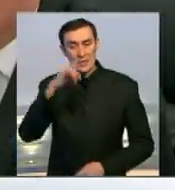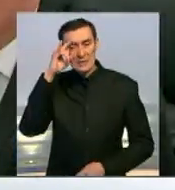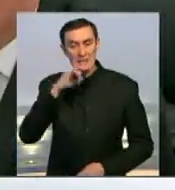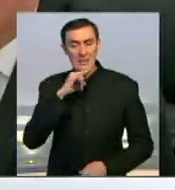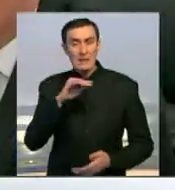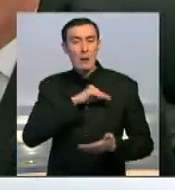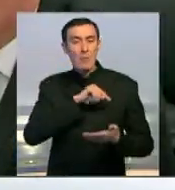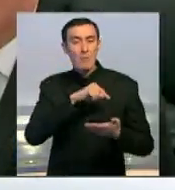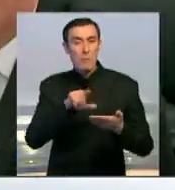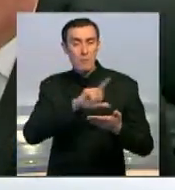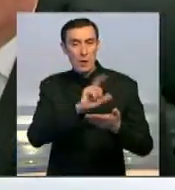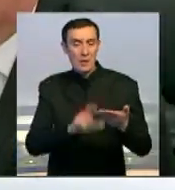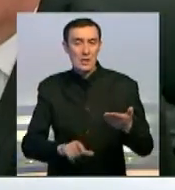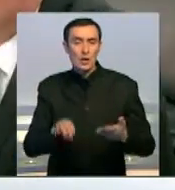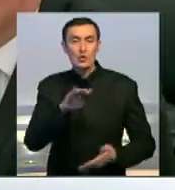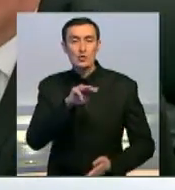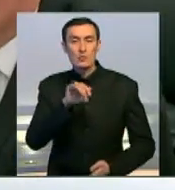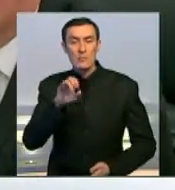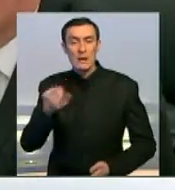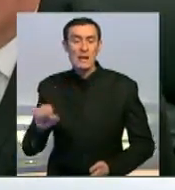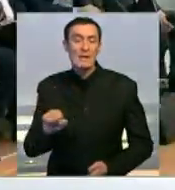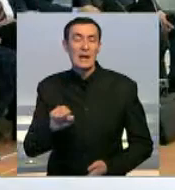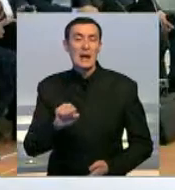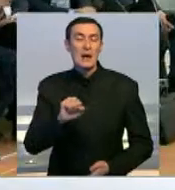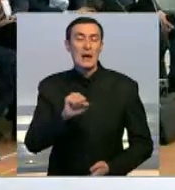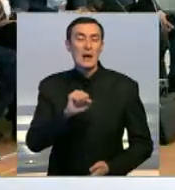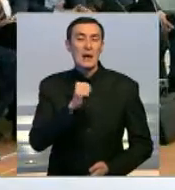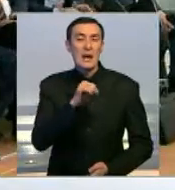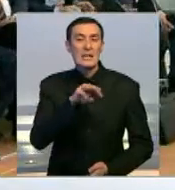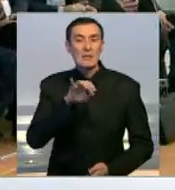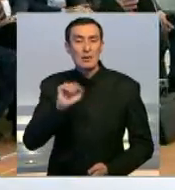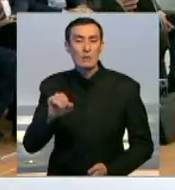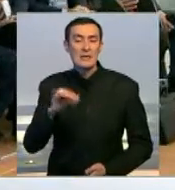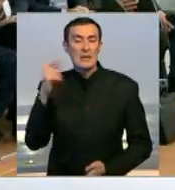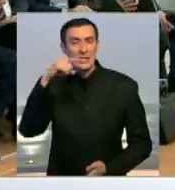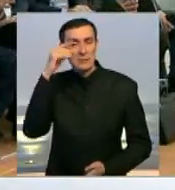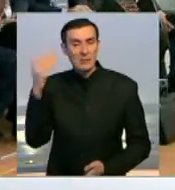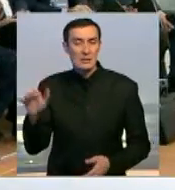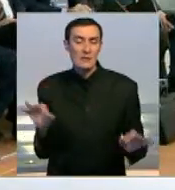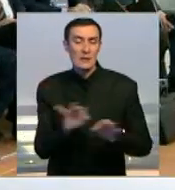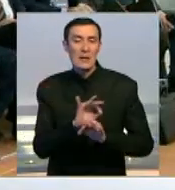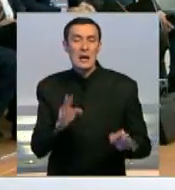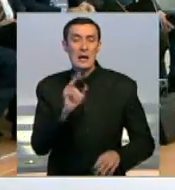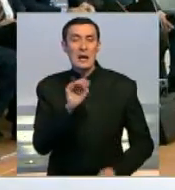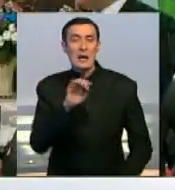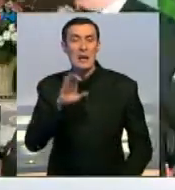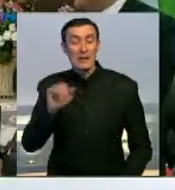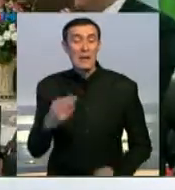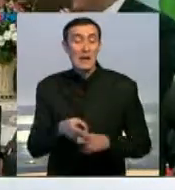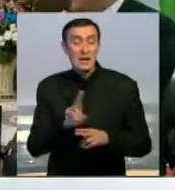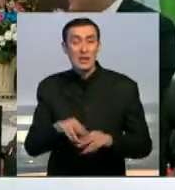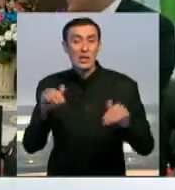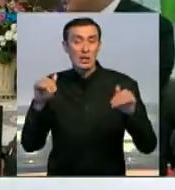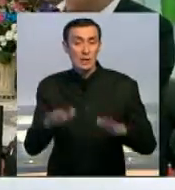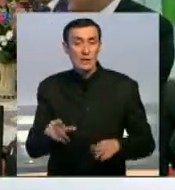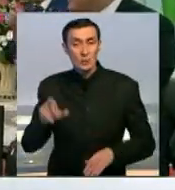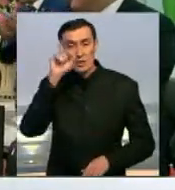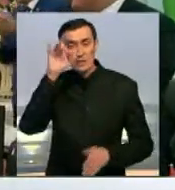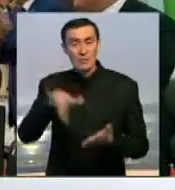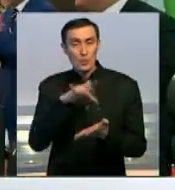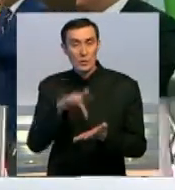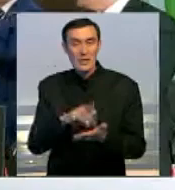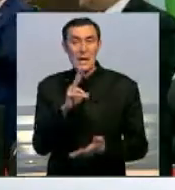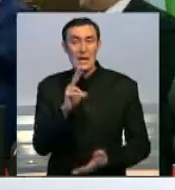Макжана Жумабаева, кыргызского писателя Чингиза Айтматова и азербайджанского композитора Кара Караева. Все это решено провести в турецком